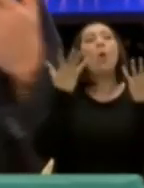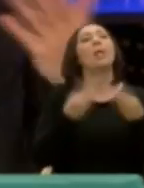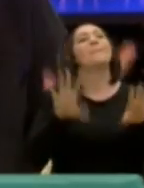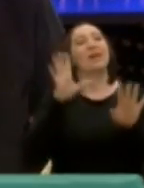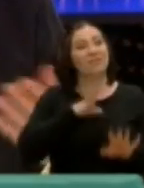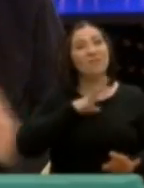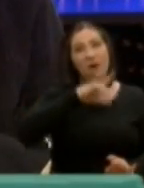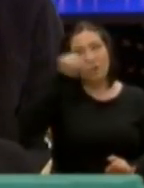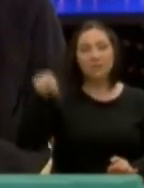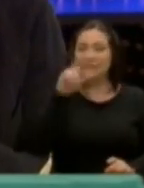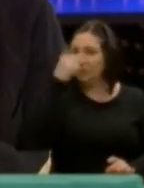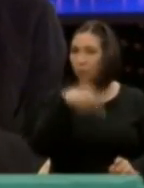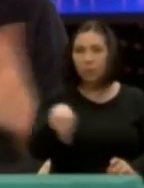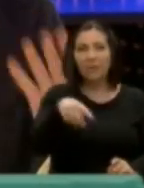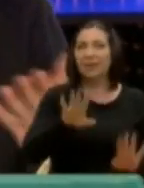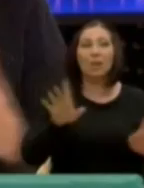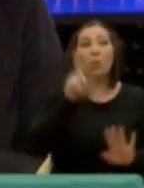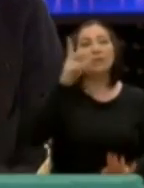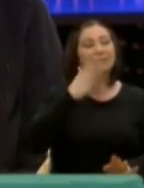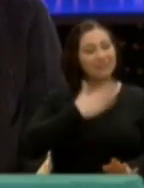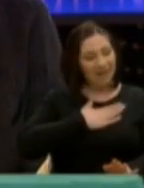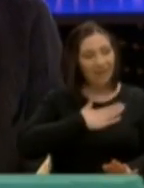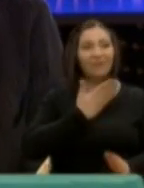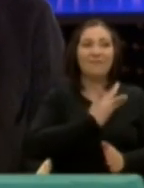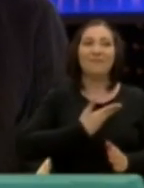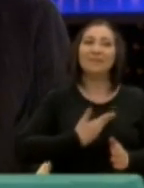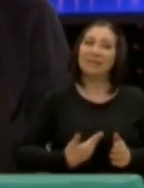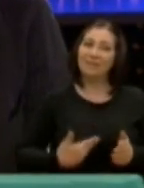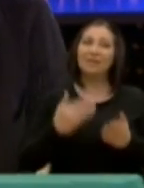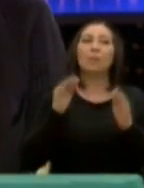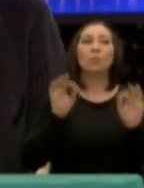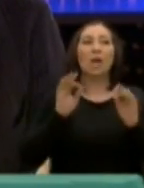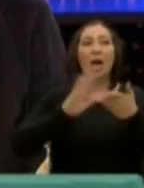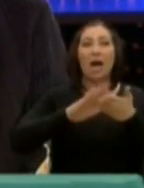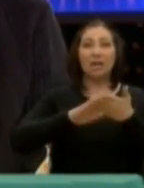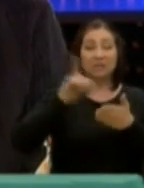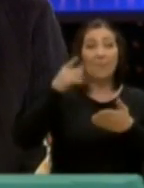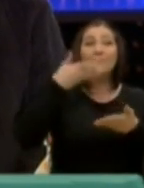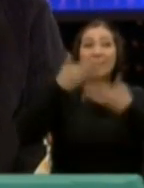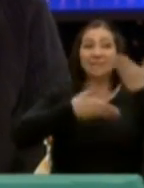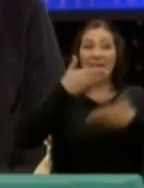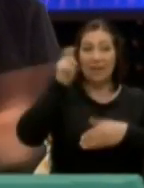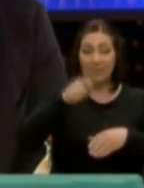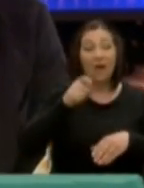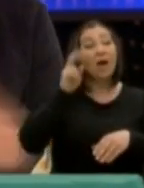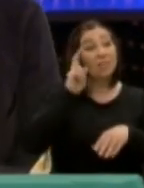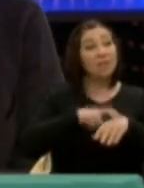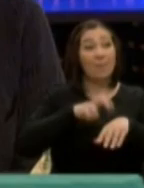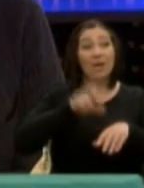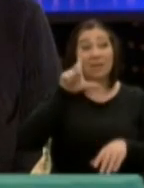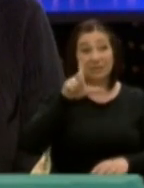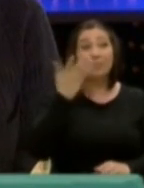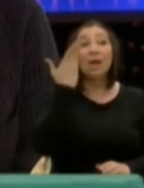olamayanlar da var tabii, sadece bu kadar değil. Onları da saygı ve sevgiyle mutlaka arkadaşlarımız da belgesellerini yaptılar. Anmak lazım.